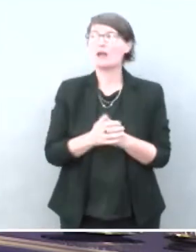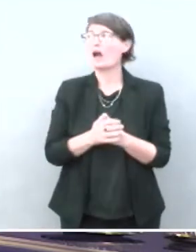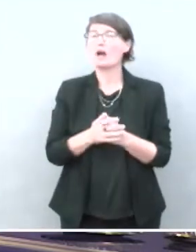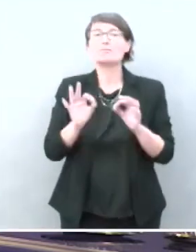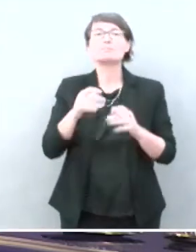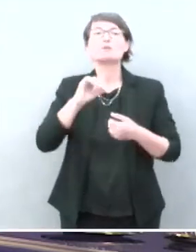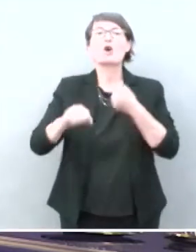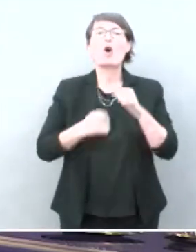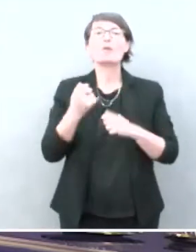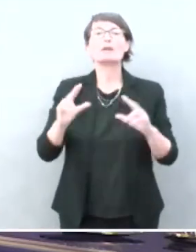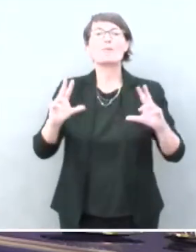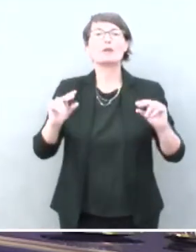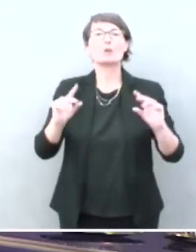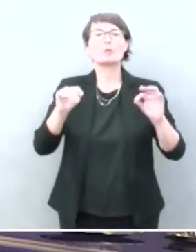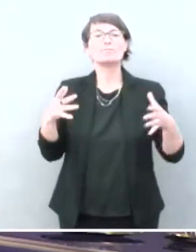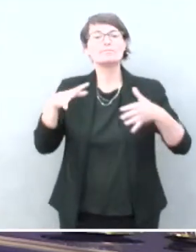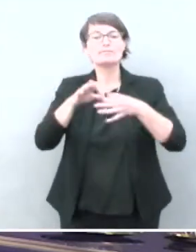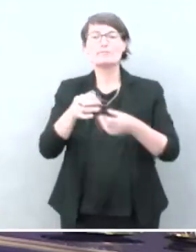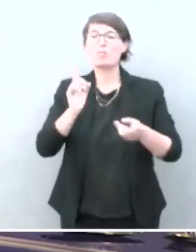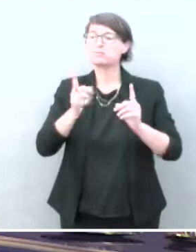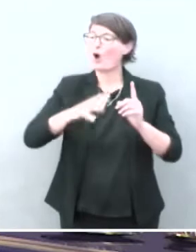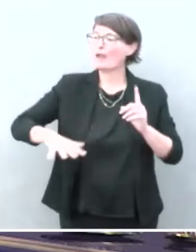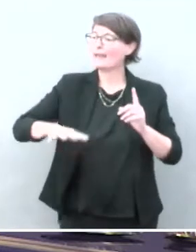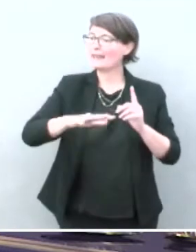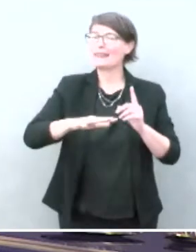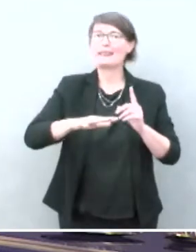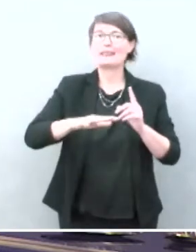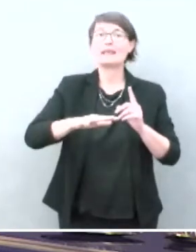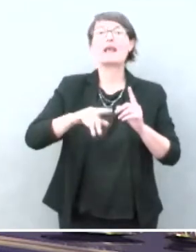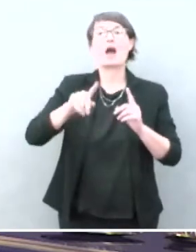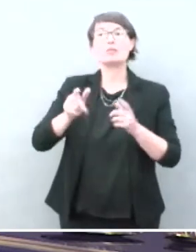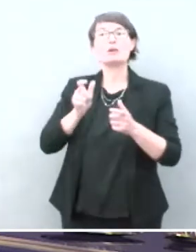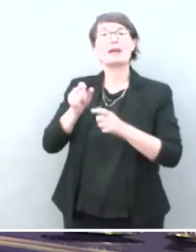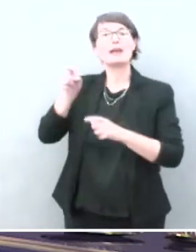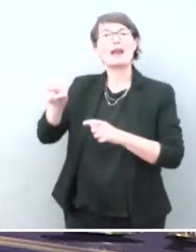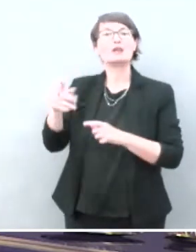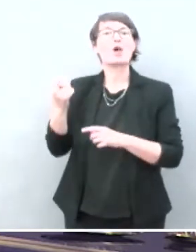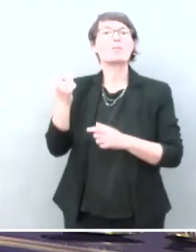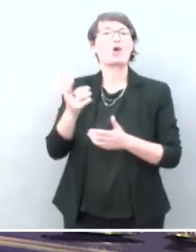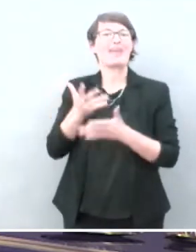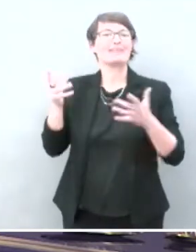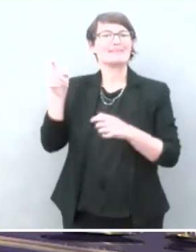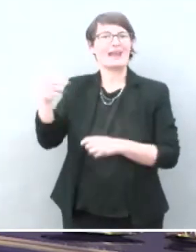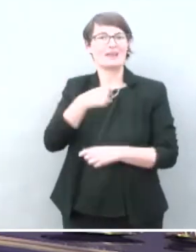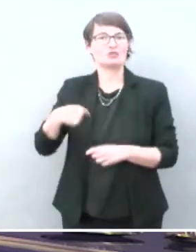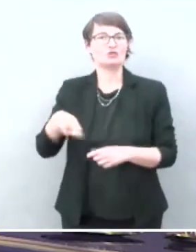nei confronti della politica da parte della grande potenza cinese potrà sicuramente